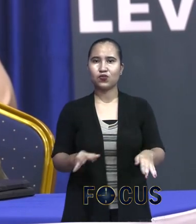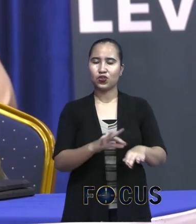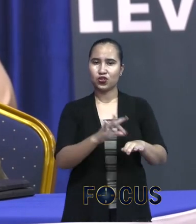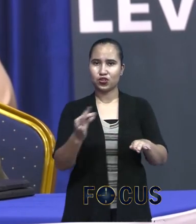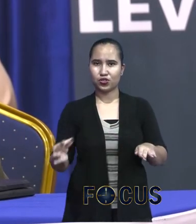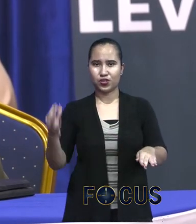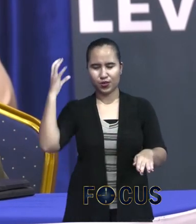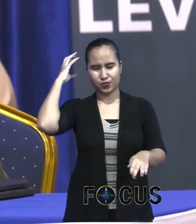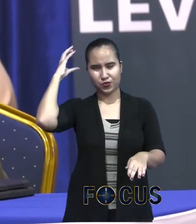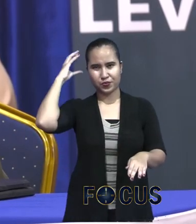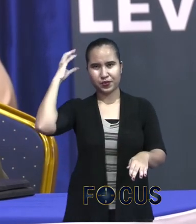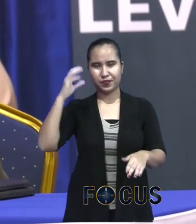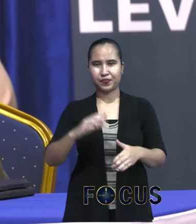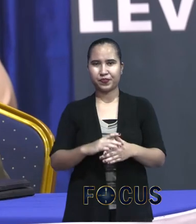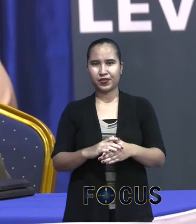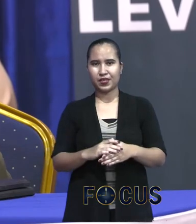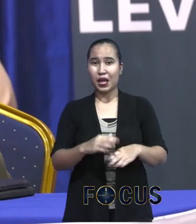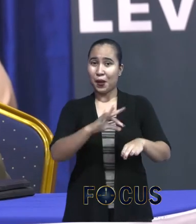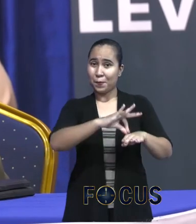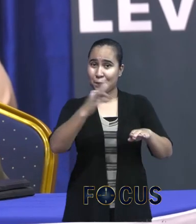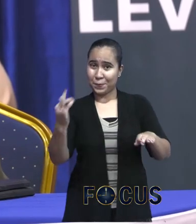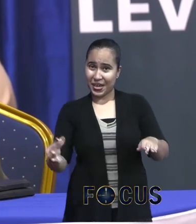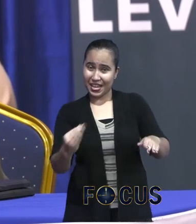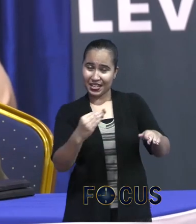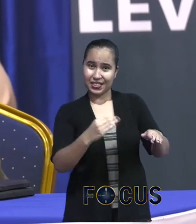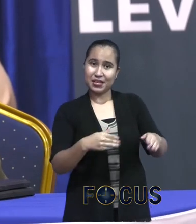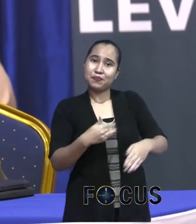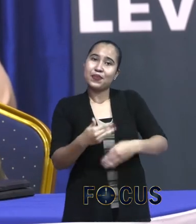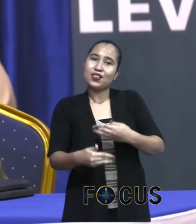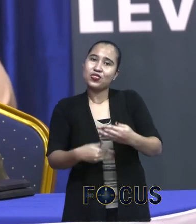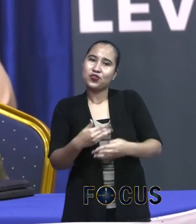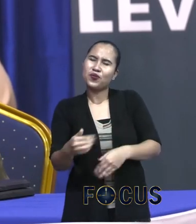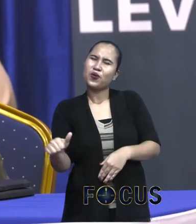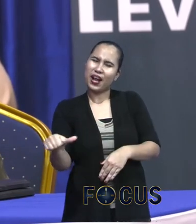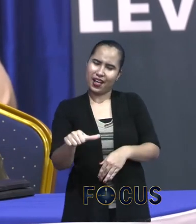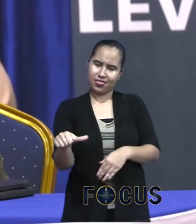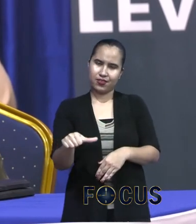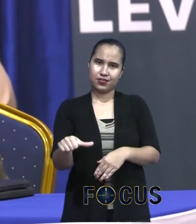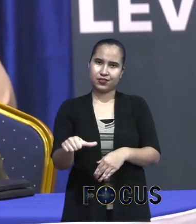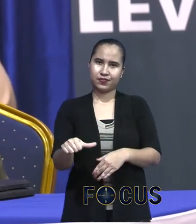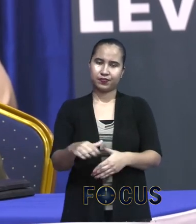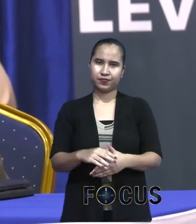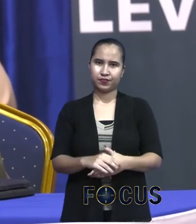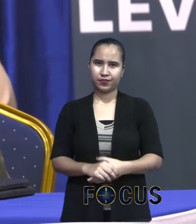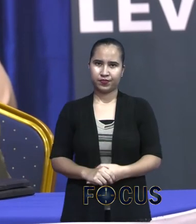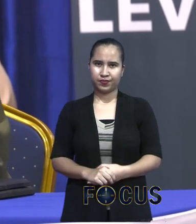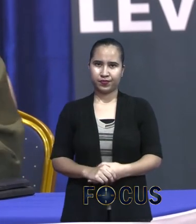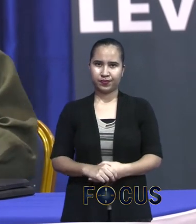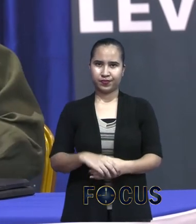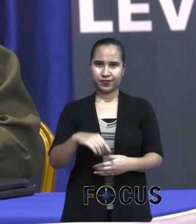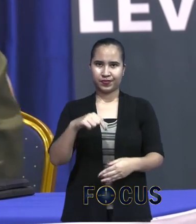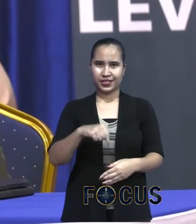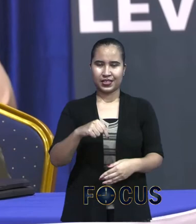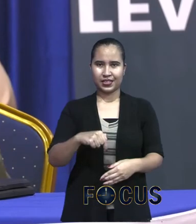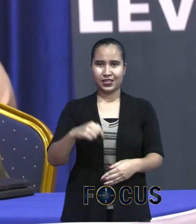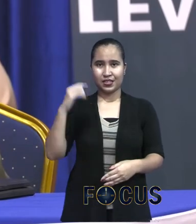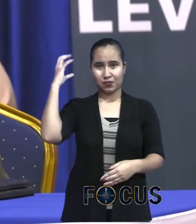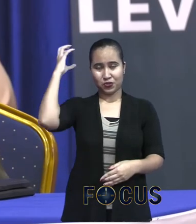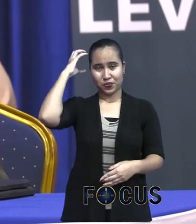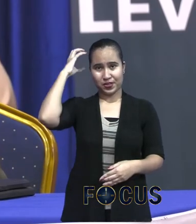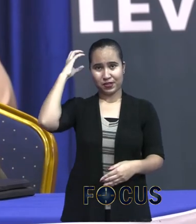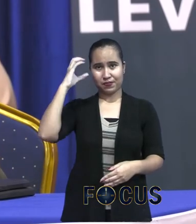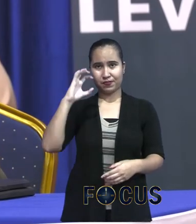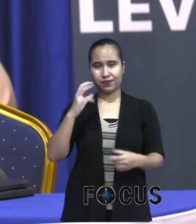Waardoor de recovery methodes natuurlijk ook wat anders waren. We zijn hier met een fenomeen